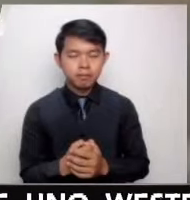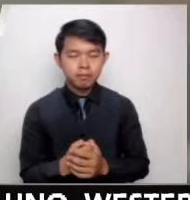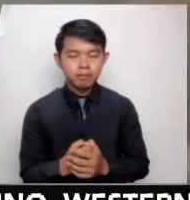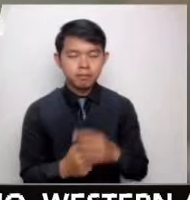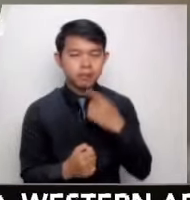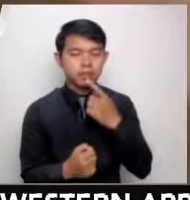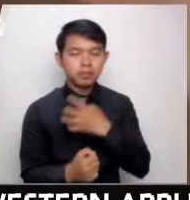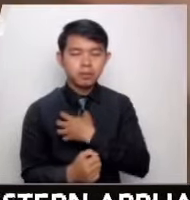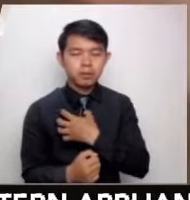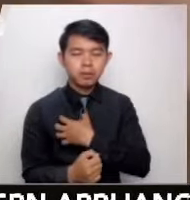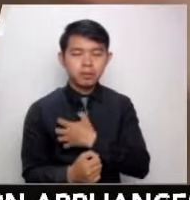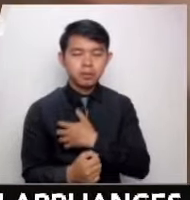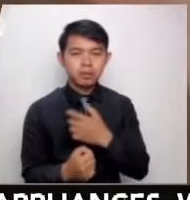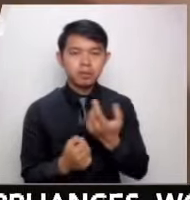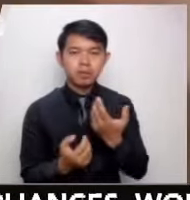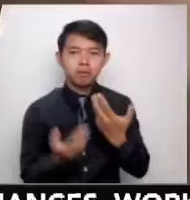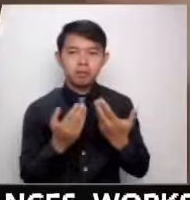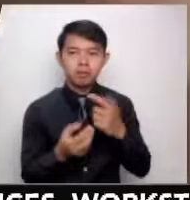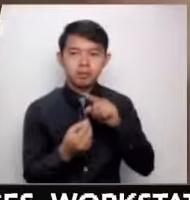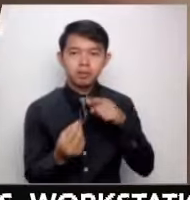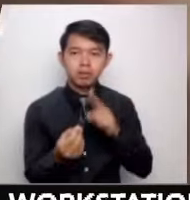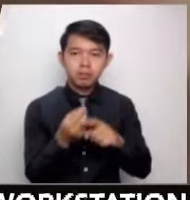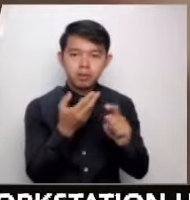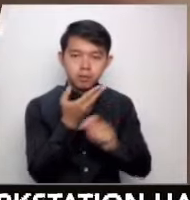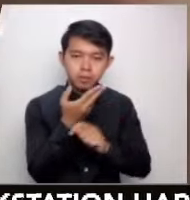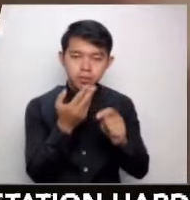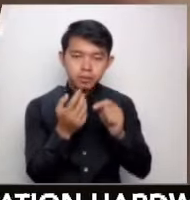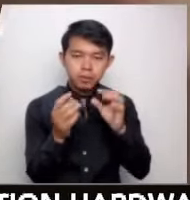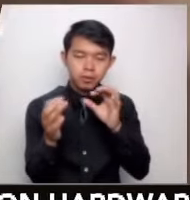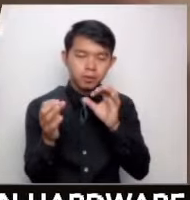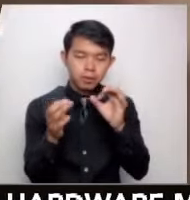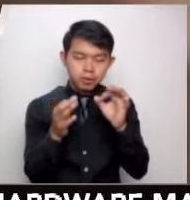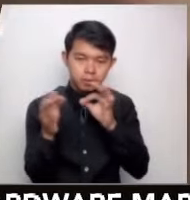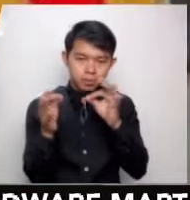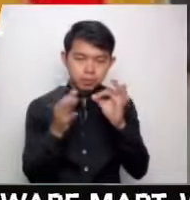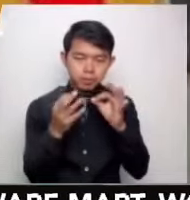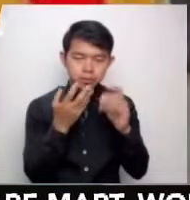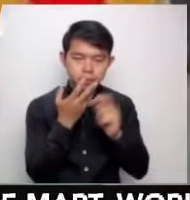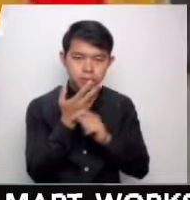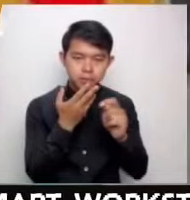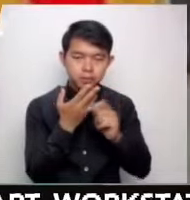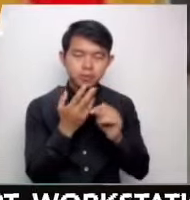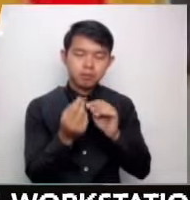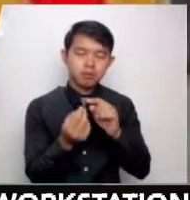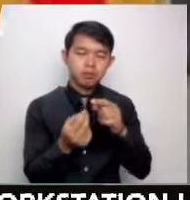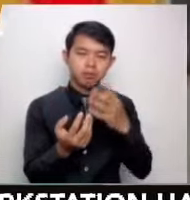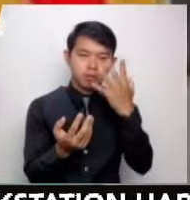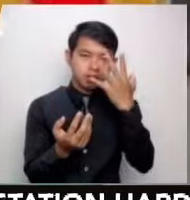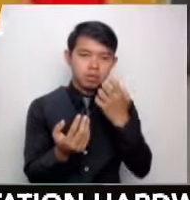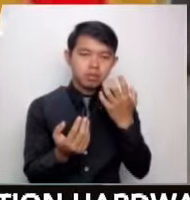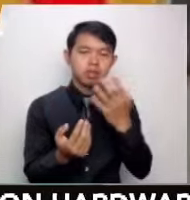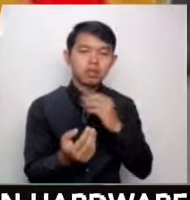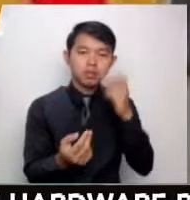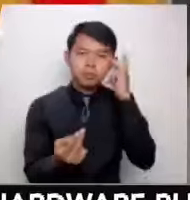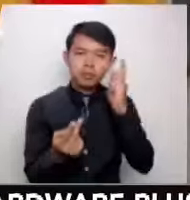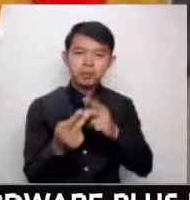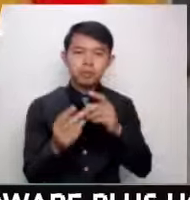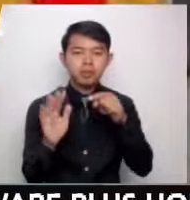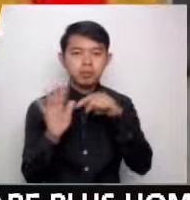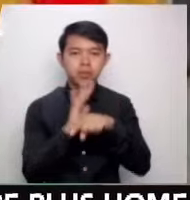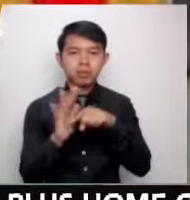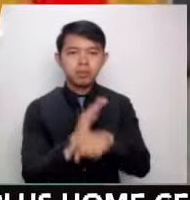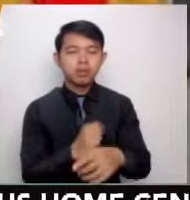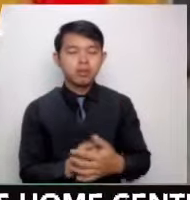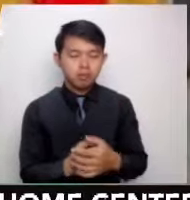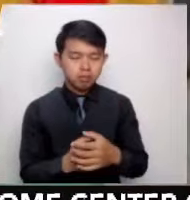posibleng may kaugnayan sa illegal na droga at personal na galit ang motibo sa krimen. Narecover mula sa suspek ang motosiklong ginamit